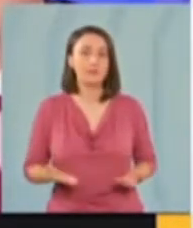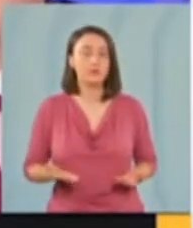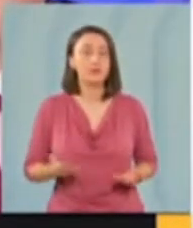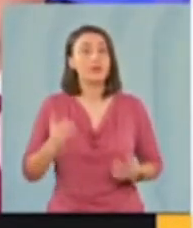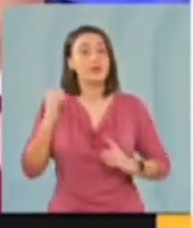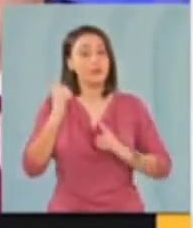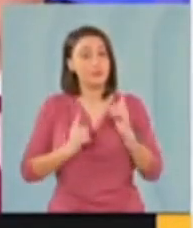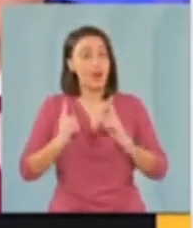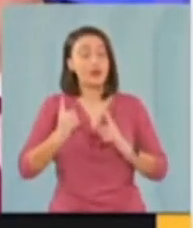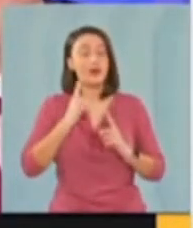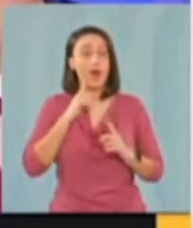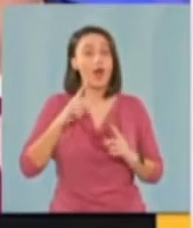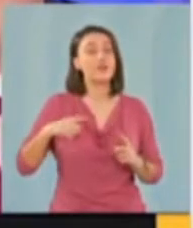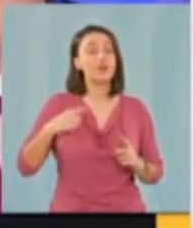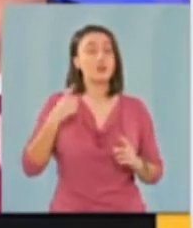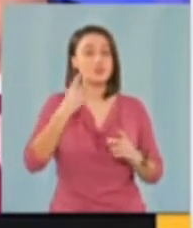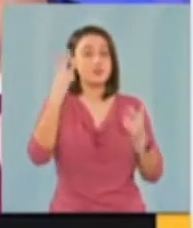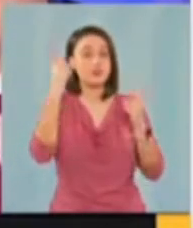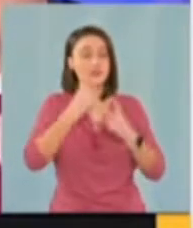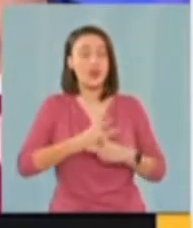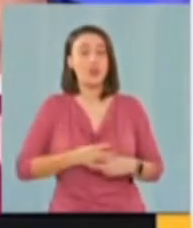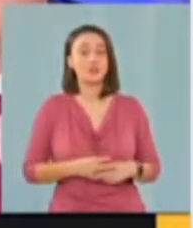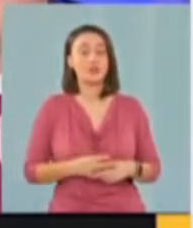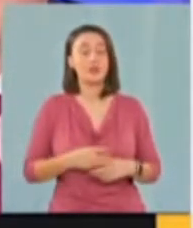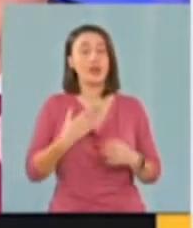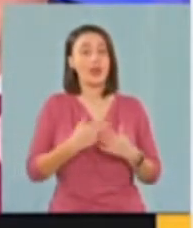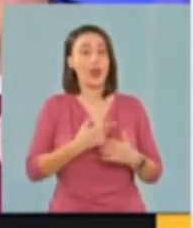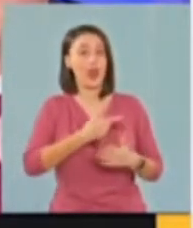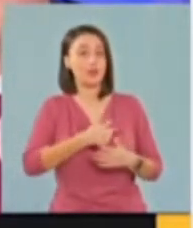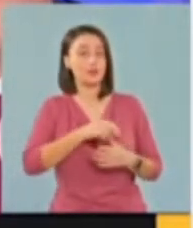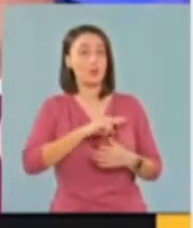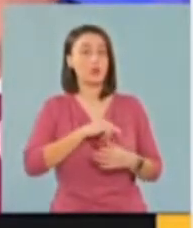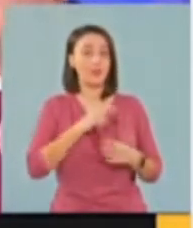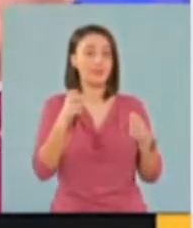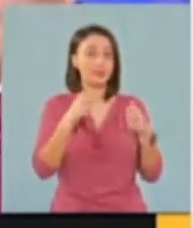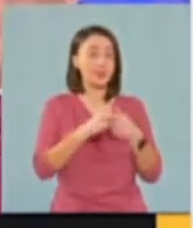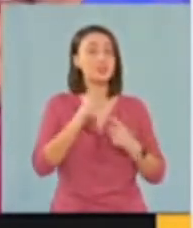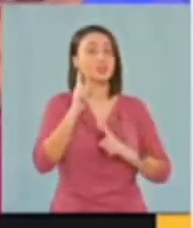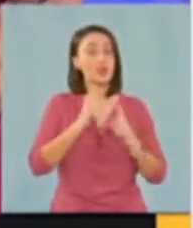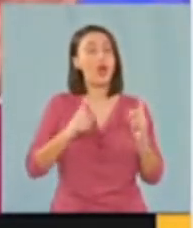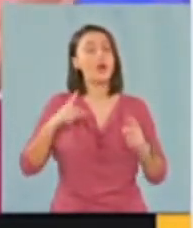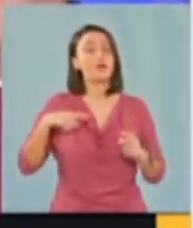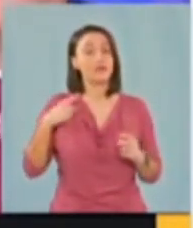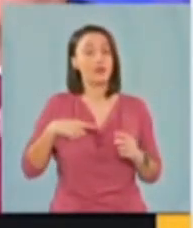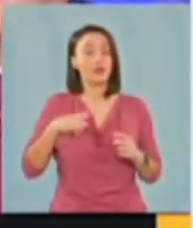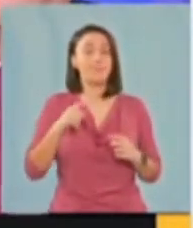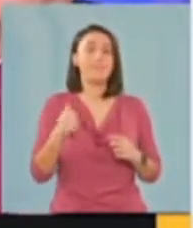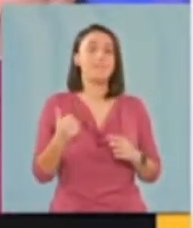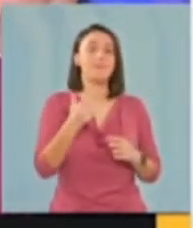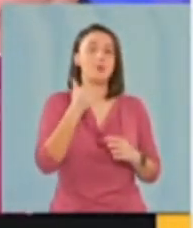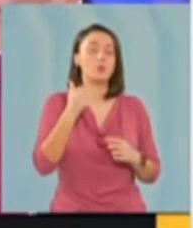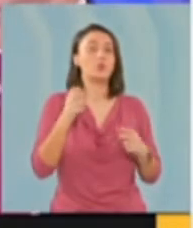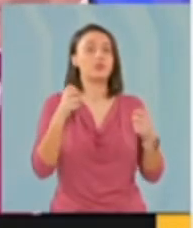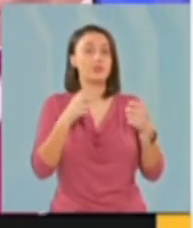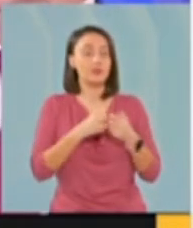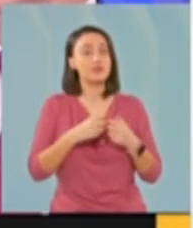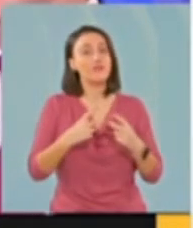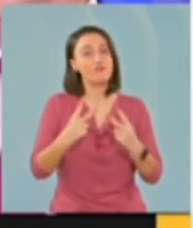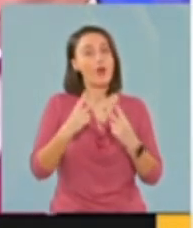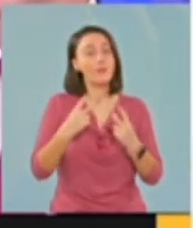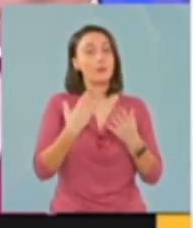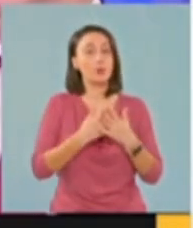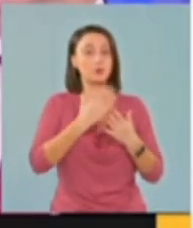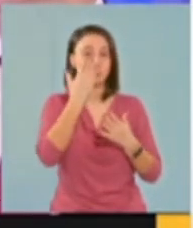Deci dacă ar exista această înțelegere a responsabilității testării și dacă ar exista, în primul rând, și teste la